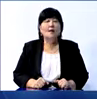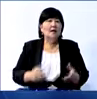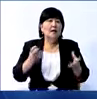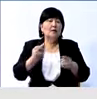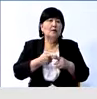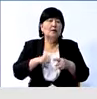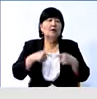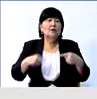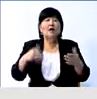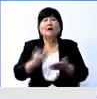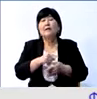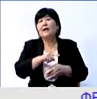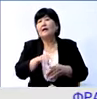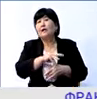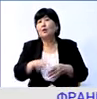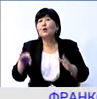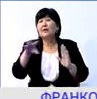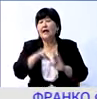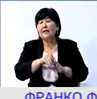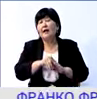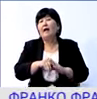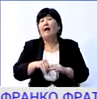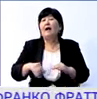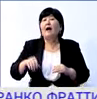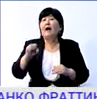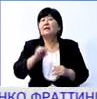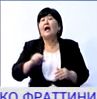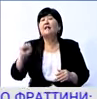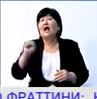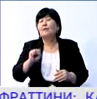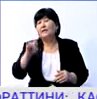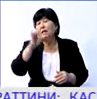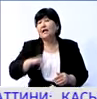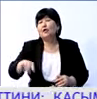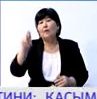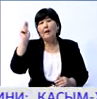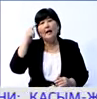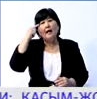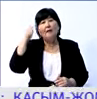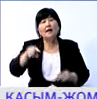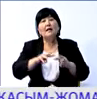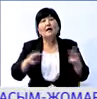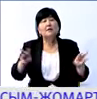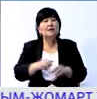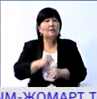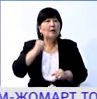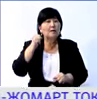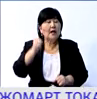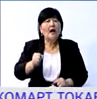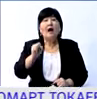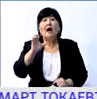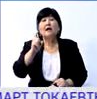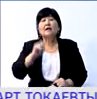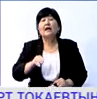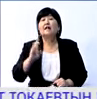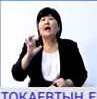Енді осы және өзгеде ақпараттар алдағы минуттарда. Асхат Аймағамбетов Қазақстан Республикасының білім және ғылым министрі болып тағайындалды. Асхат